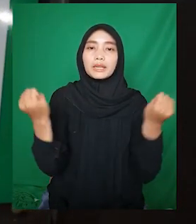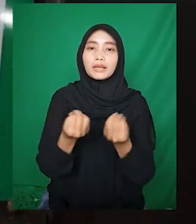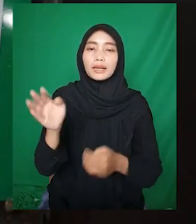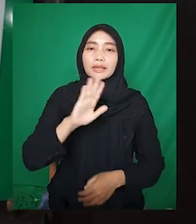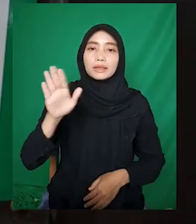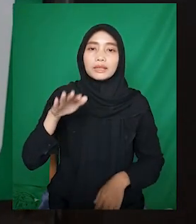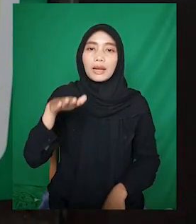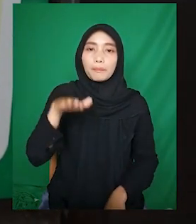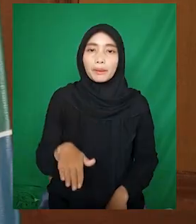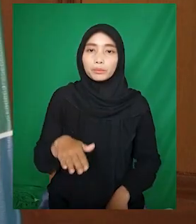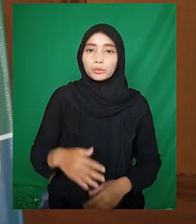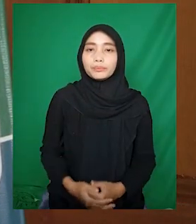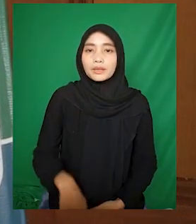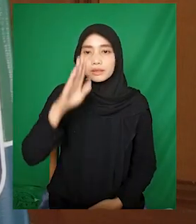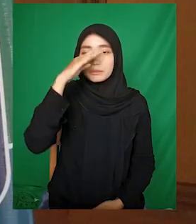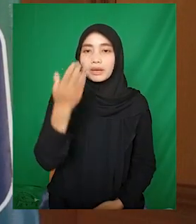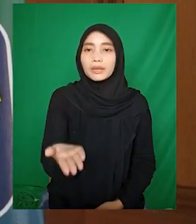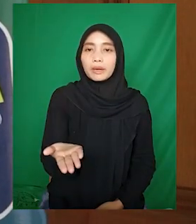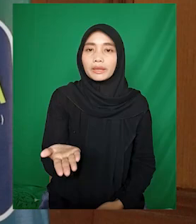masyarakat tidak mampu.